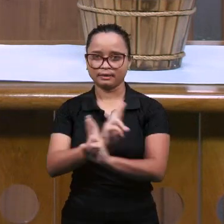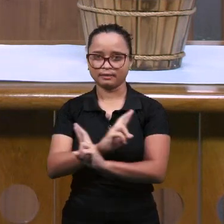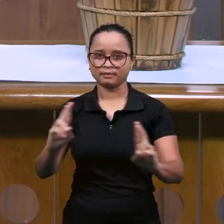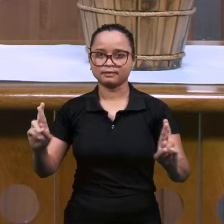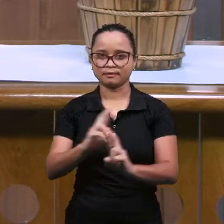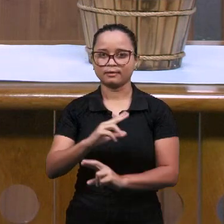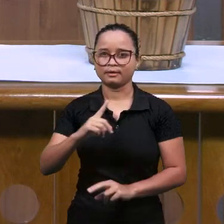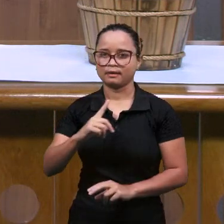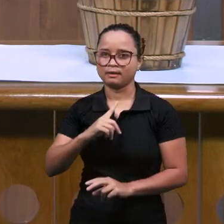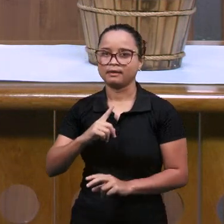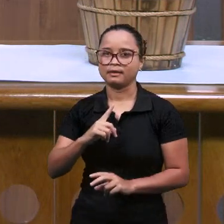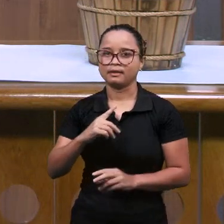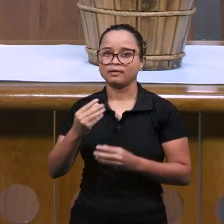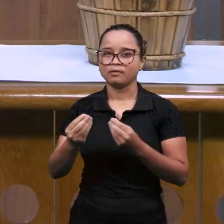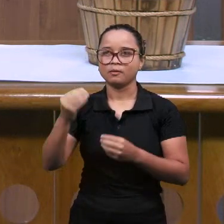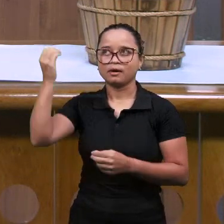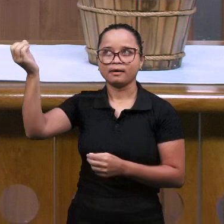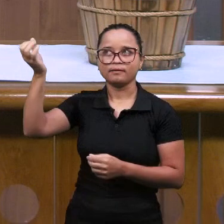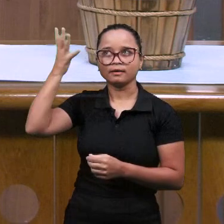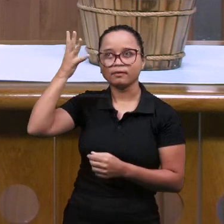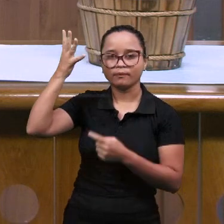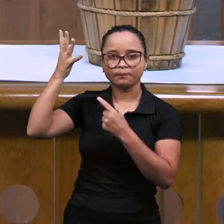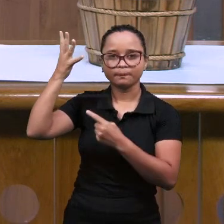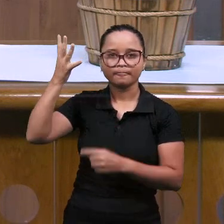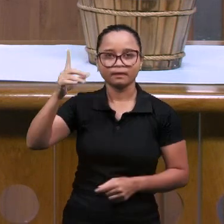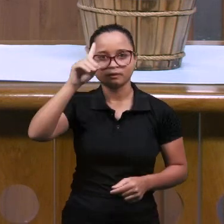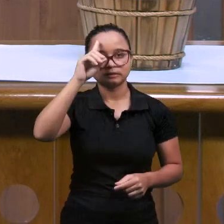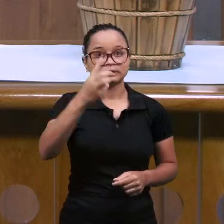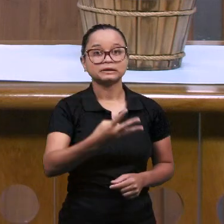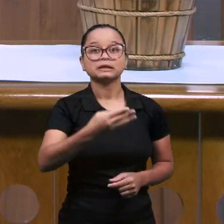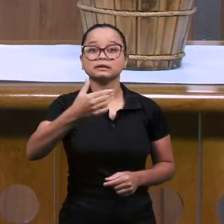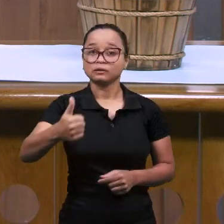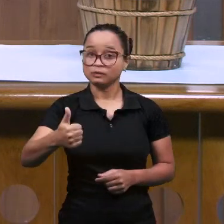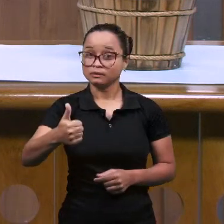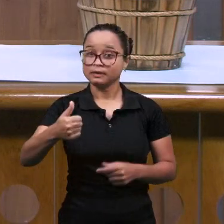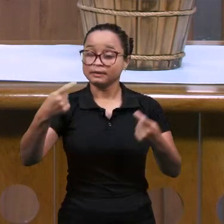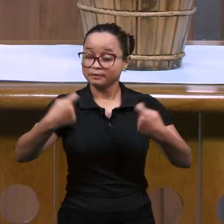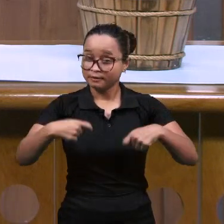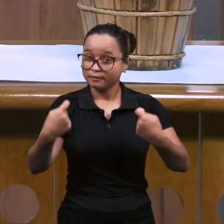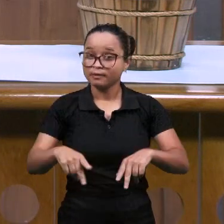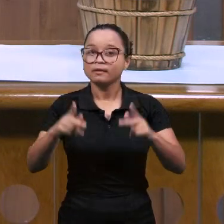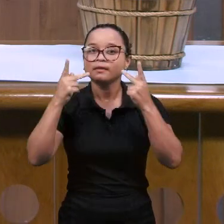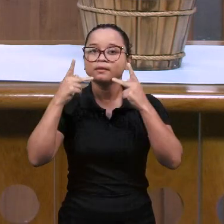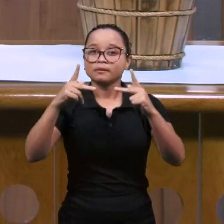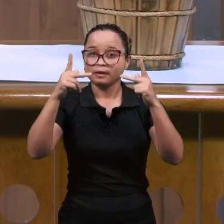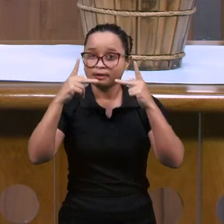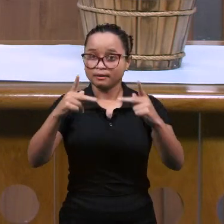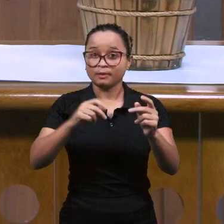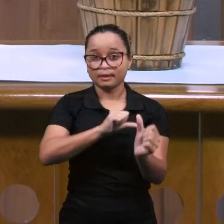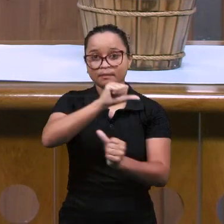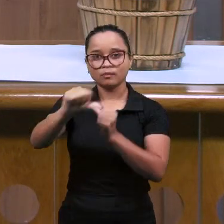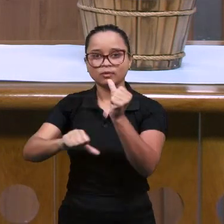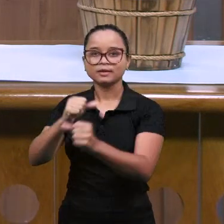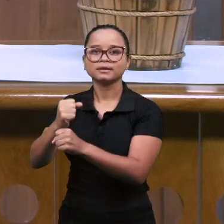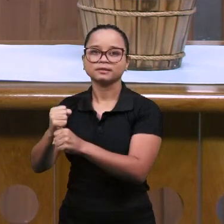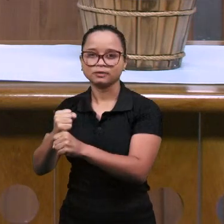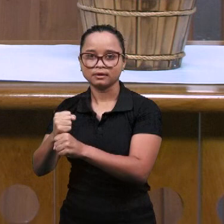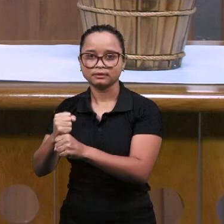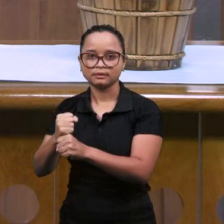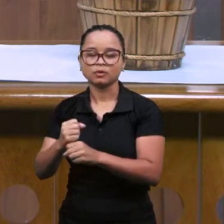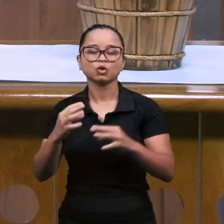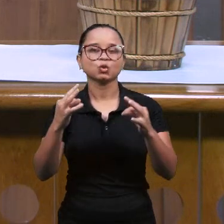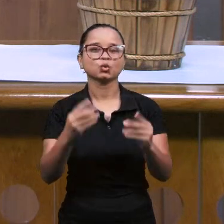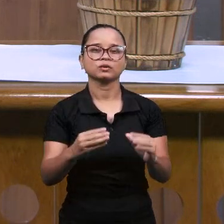la révélation que le Seigneur a donnée le 31 peut être prêchée dans le passage de l'an, dans toutes les